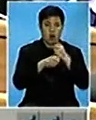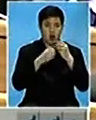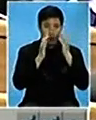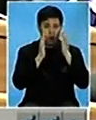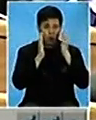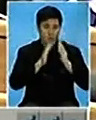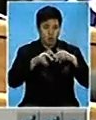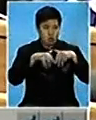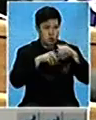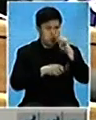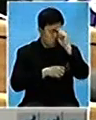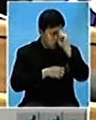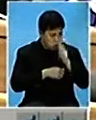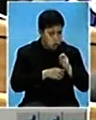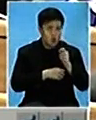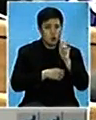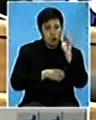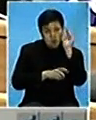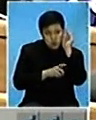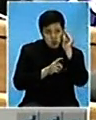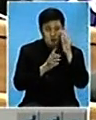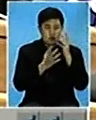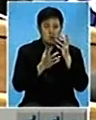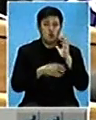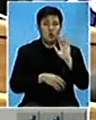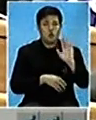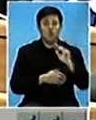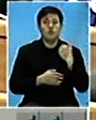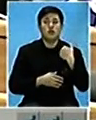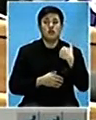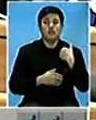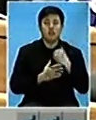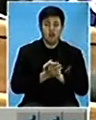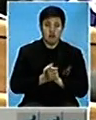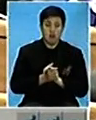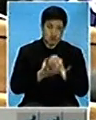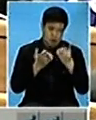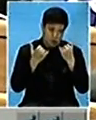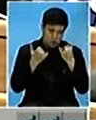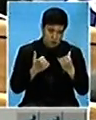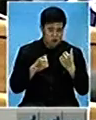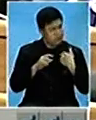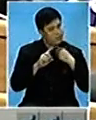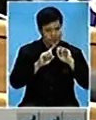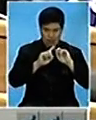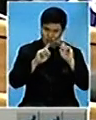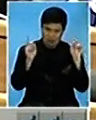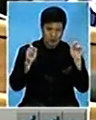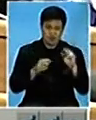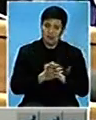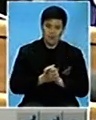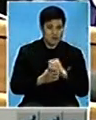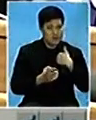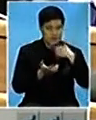ความเคารพให้ความศรัทธาและให้ความเชื่อมั่นหนังม้วนต่อไปนี้ต่างจากหนังม้วนเมื่อสักครู่นะ